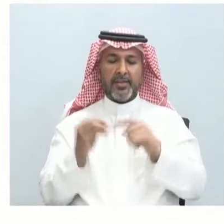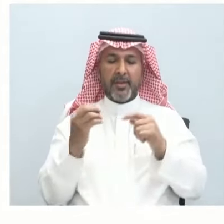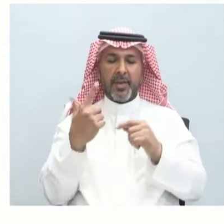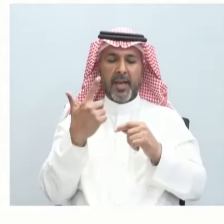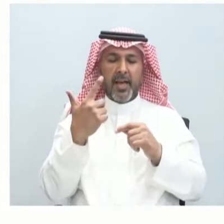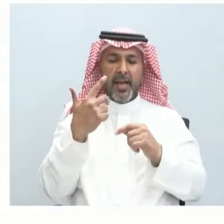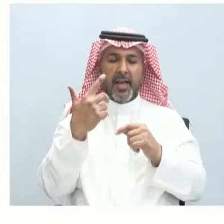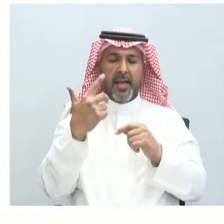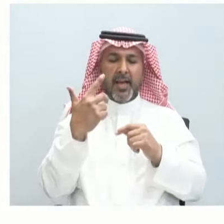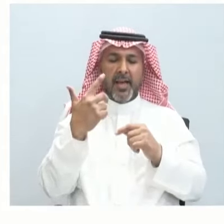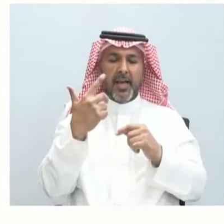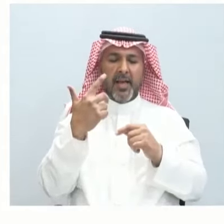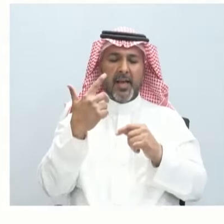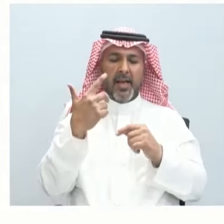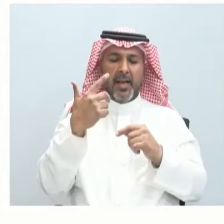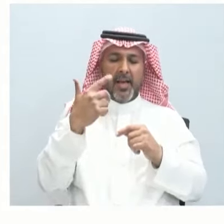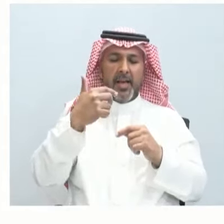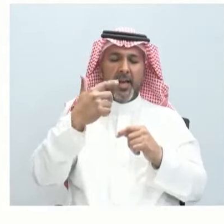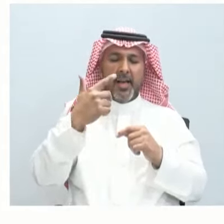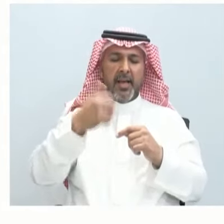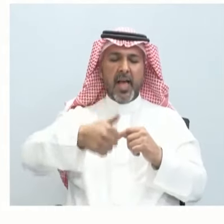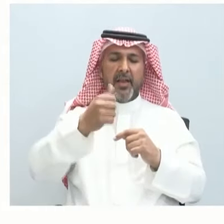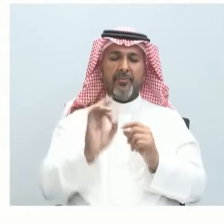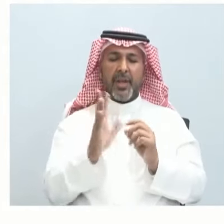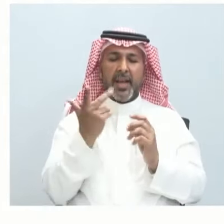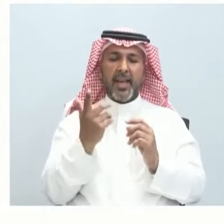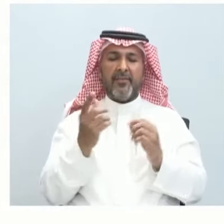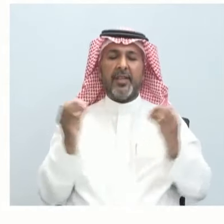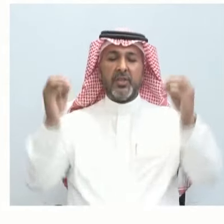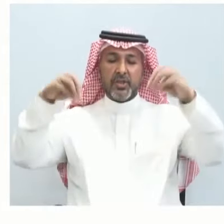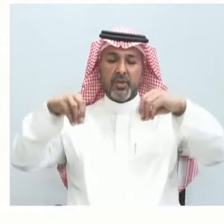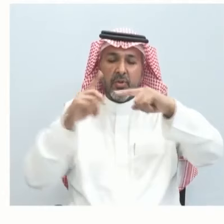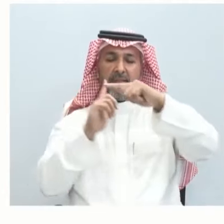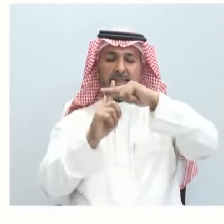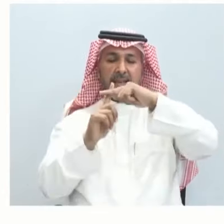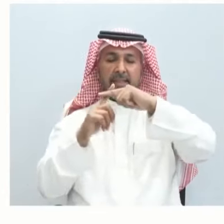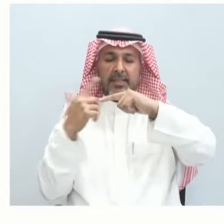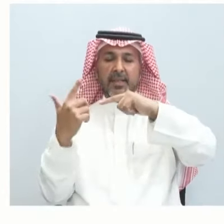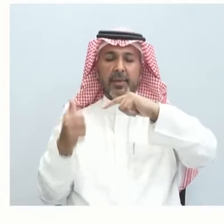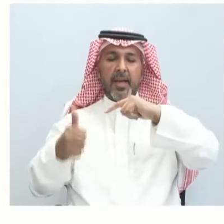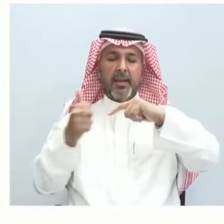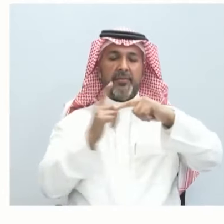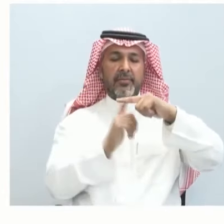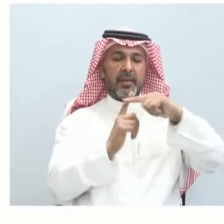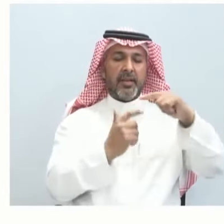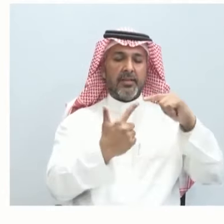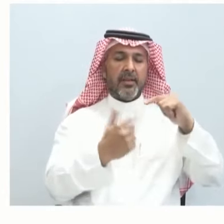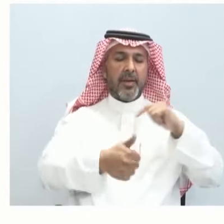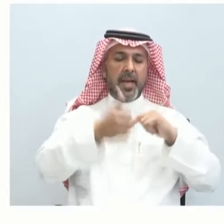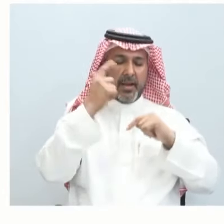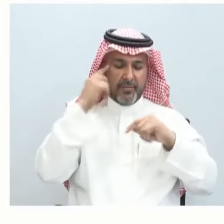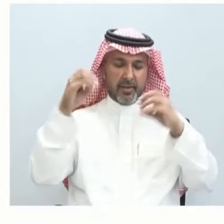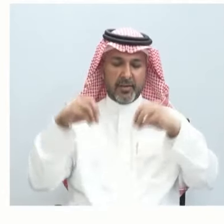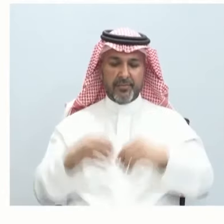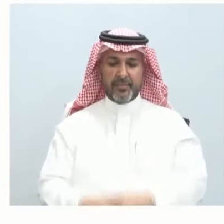بالطرف الايسر فنقوم باختصارها يصبح الناتج هنا 21.000 نقوم بطرح ثمانيه من الطرف الايسر والطرح